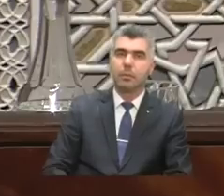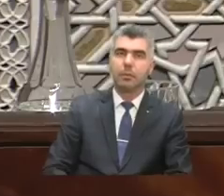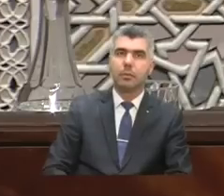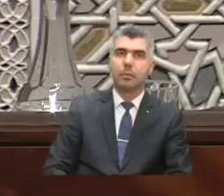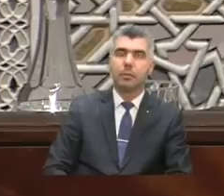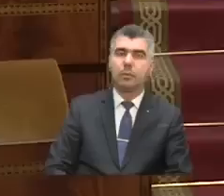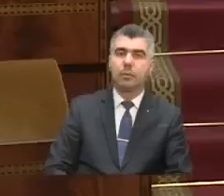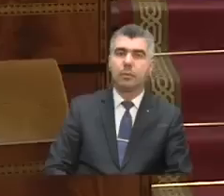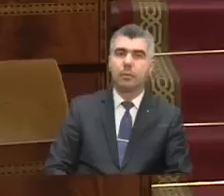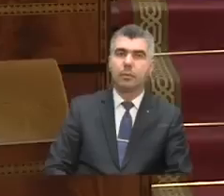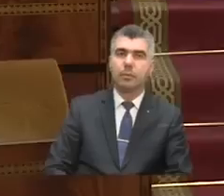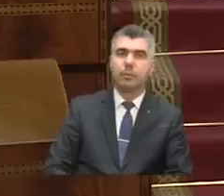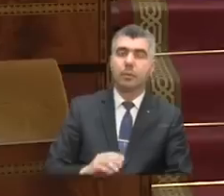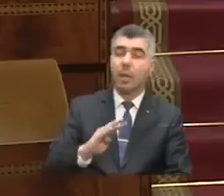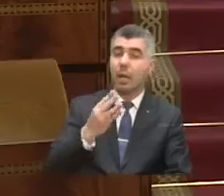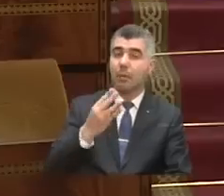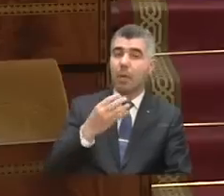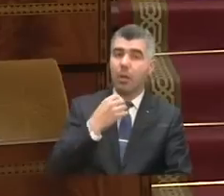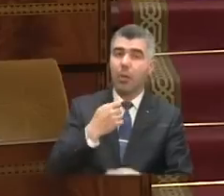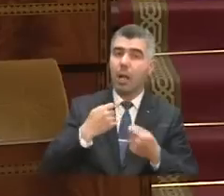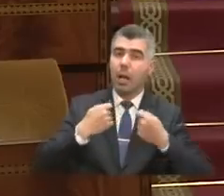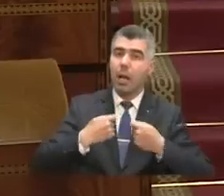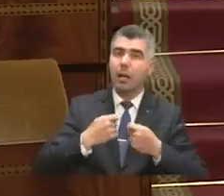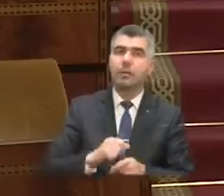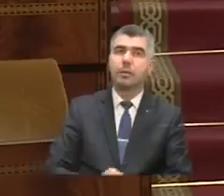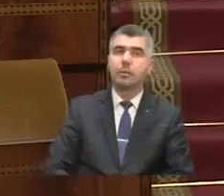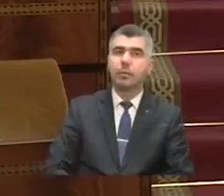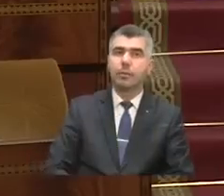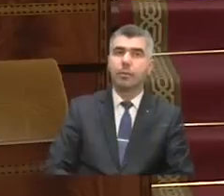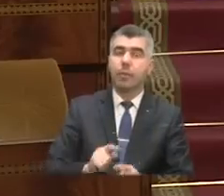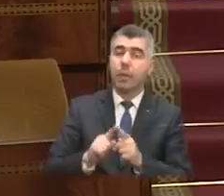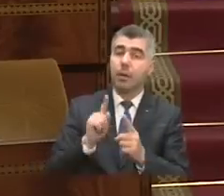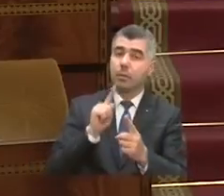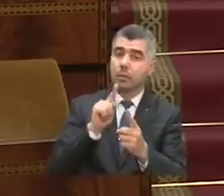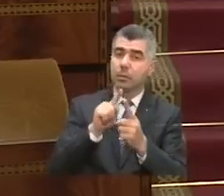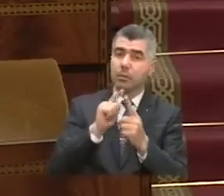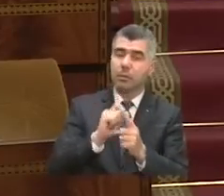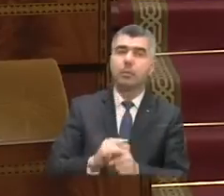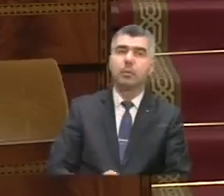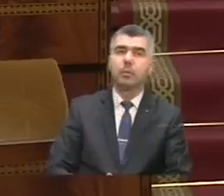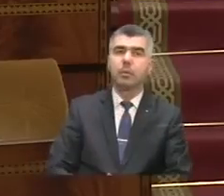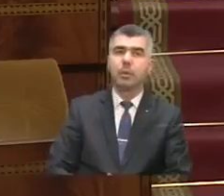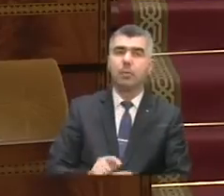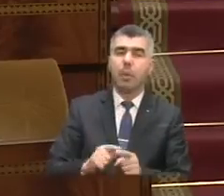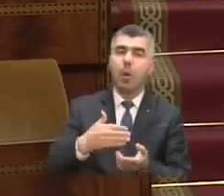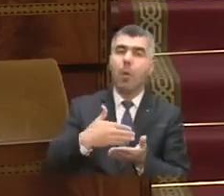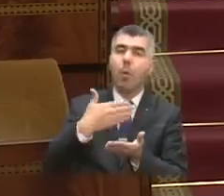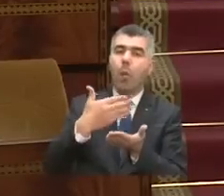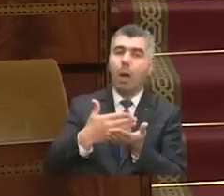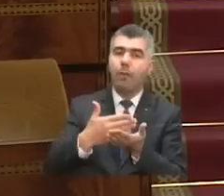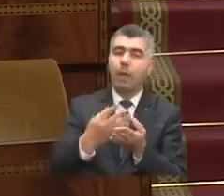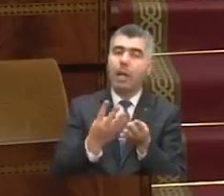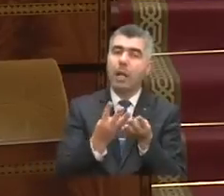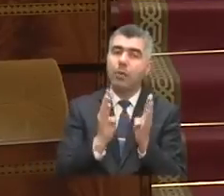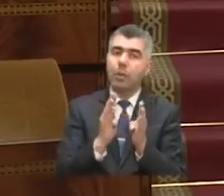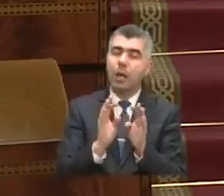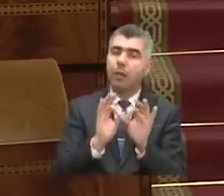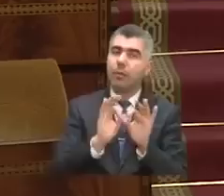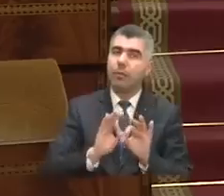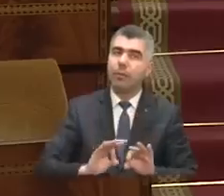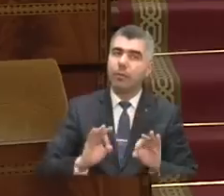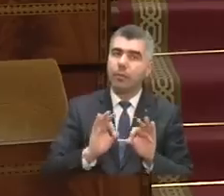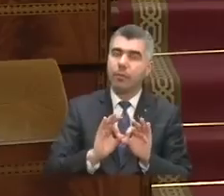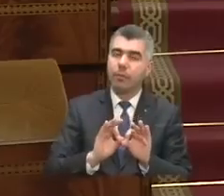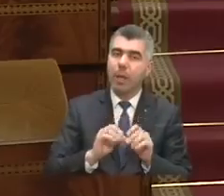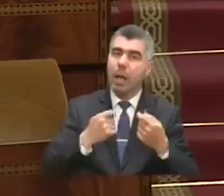تفضل. النقطة الرابعة السيد الرئيس، وتوجهتي لي وقلتي لي بأنني أنا وقفت اللجنة. السيد